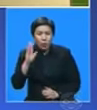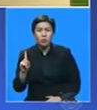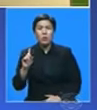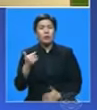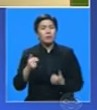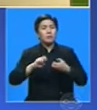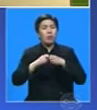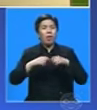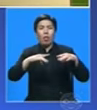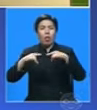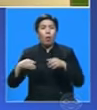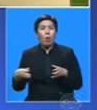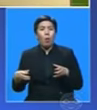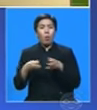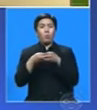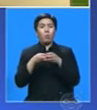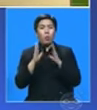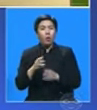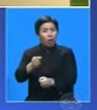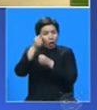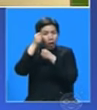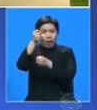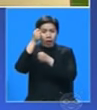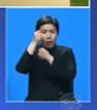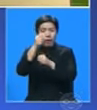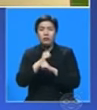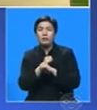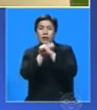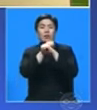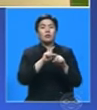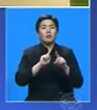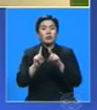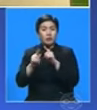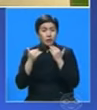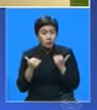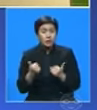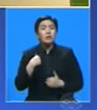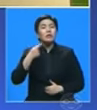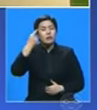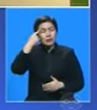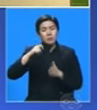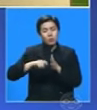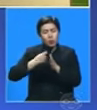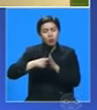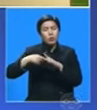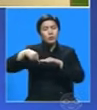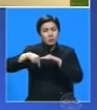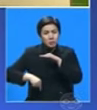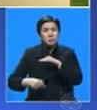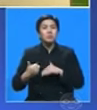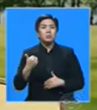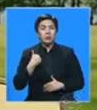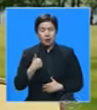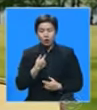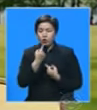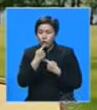มันก็วุ่นวายท่านก็รวมกลุ่มขึ้นมาท่านก็มาเดินขบวนท่านก็มาต่อต้านท่านต่างๆซึ่งผมว่ามันมีสาเหตุทั้งสิ้นแล้วตอบได้